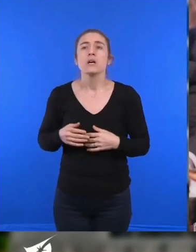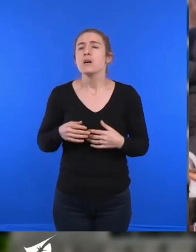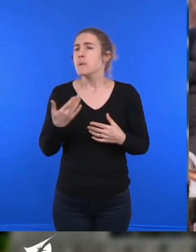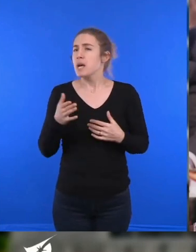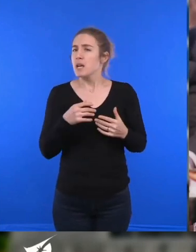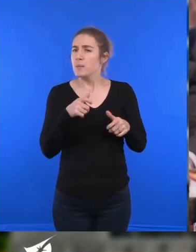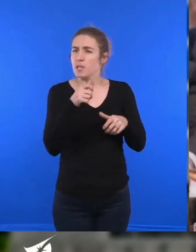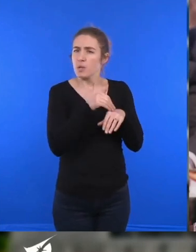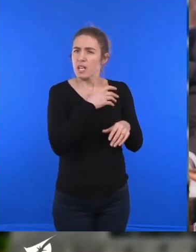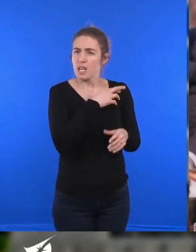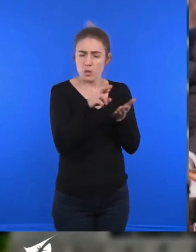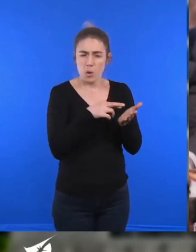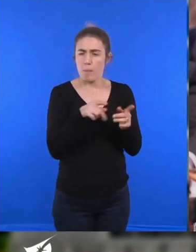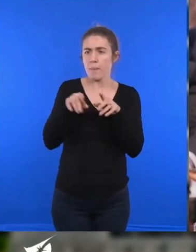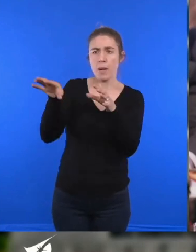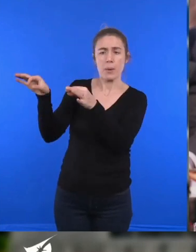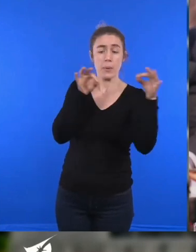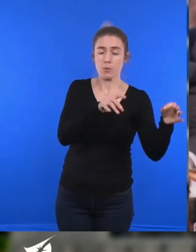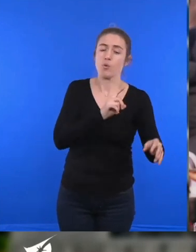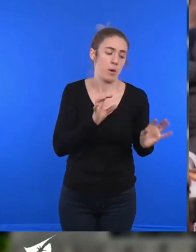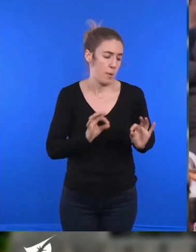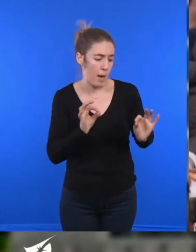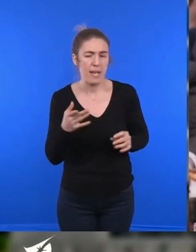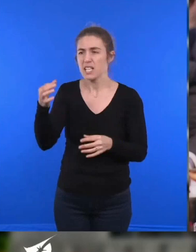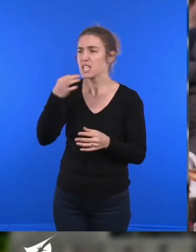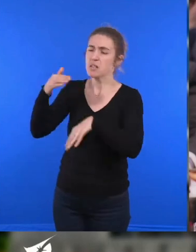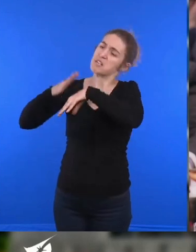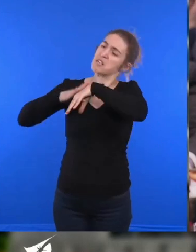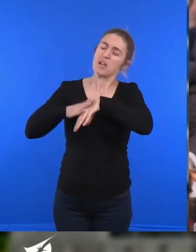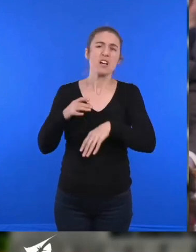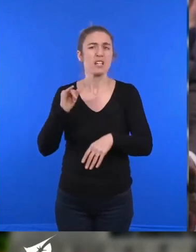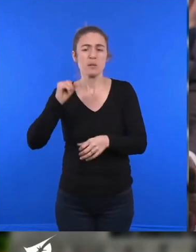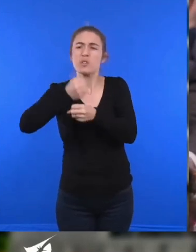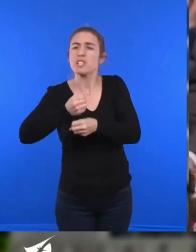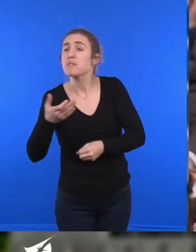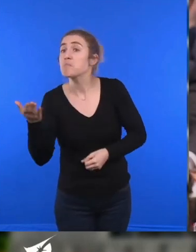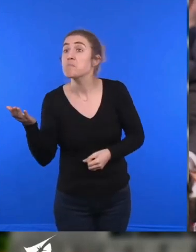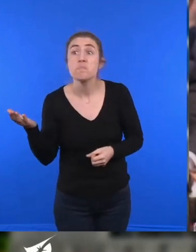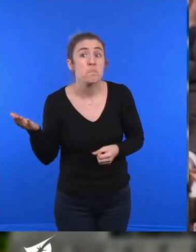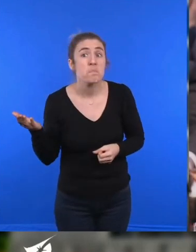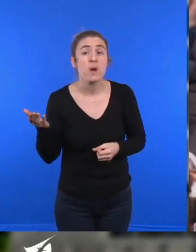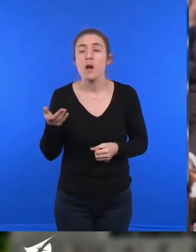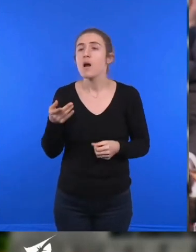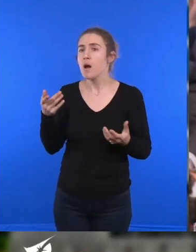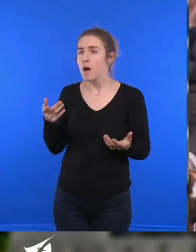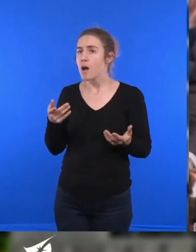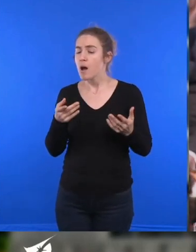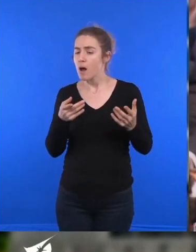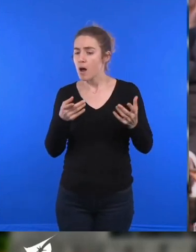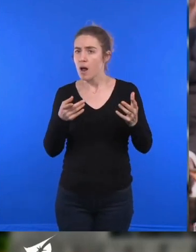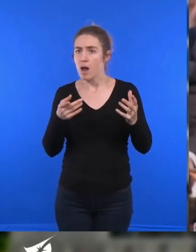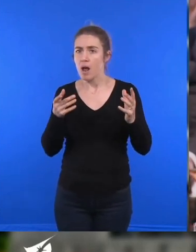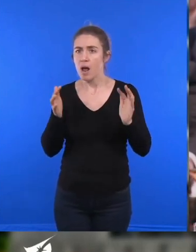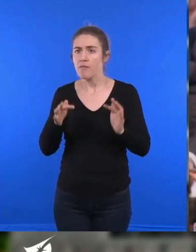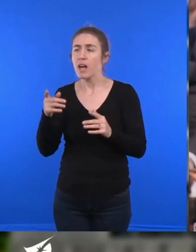propos. Mais enfin, vous nous faites la leçon. Mais qui va condamner celle qui aujourd'hui n'est plus défendue que quand des billets